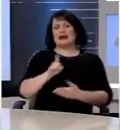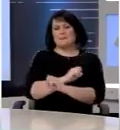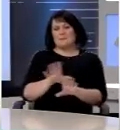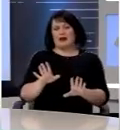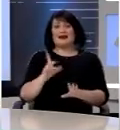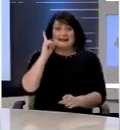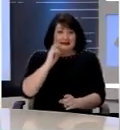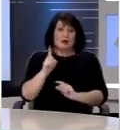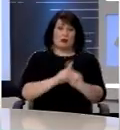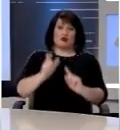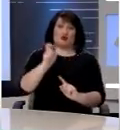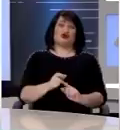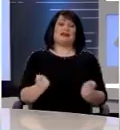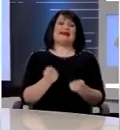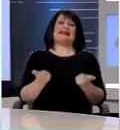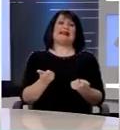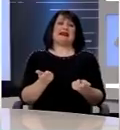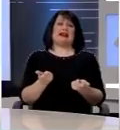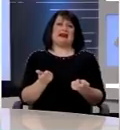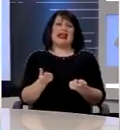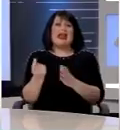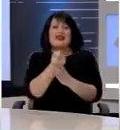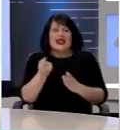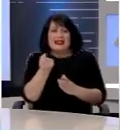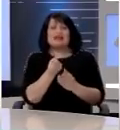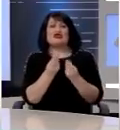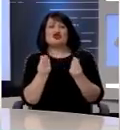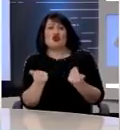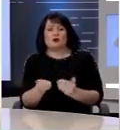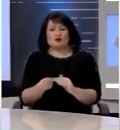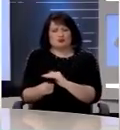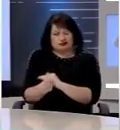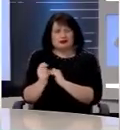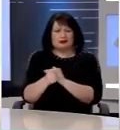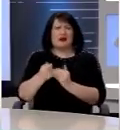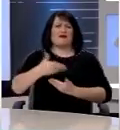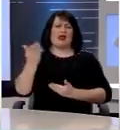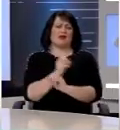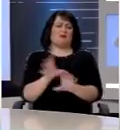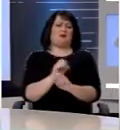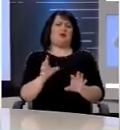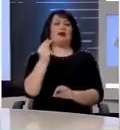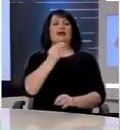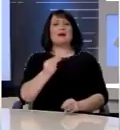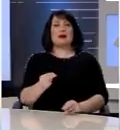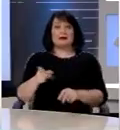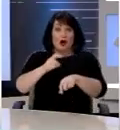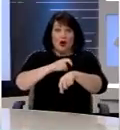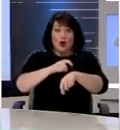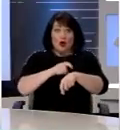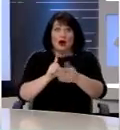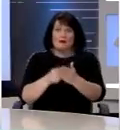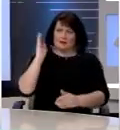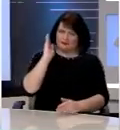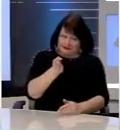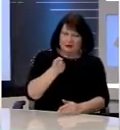χρόνια τι κομίζει και πώς πληρώνεται για όσα κομίζει. Και τώρα που ήρθε η ώρα να πληρώσει